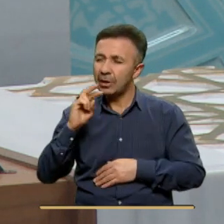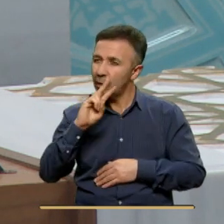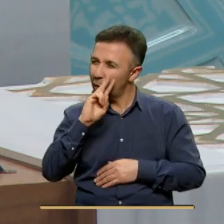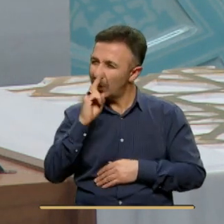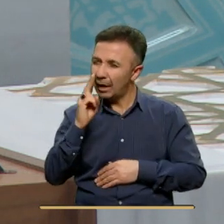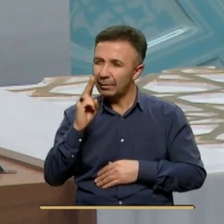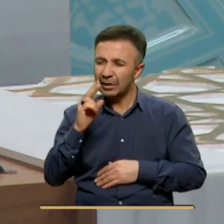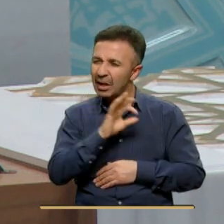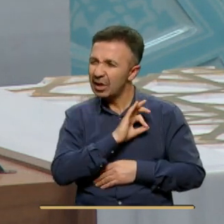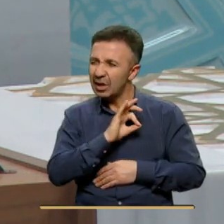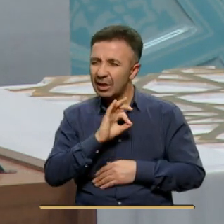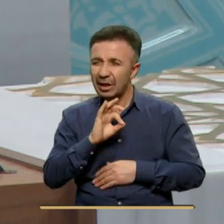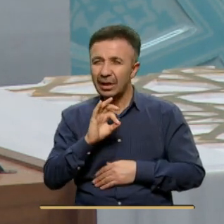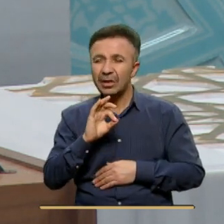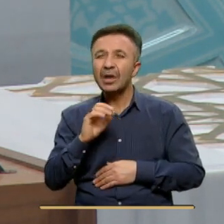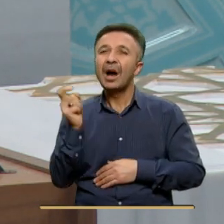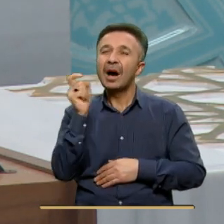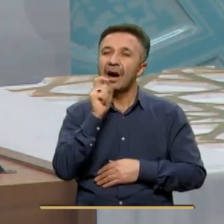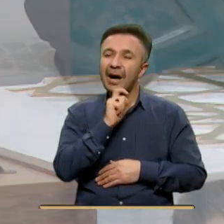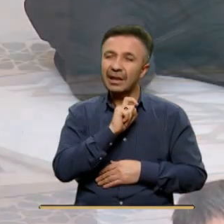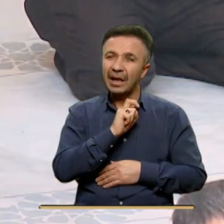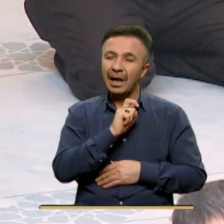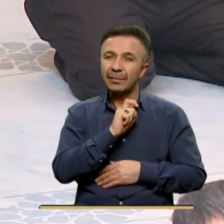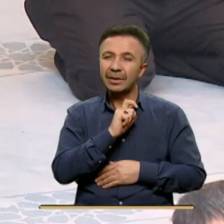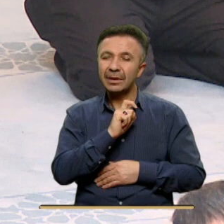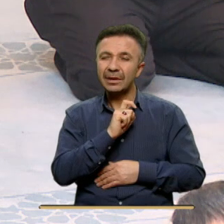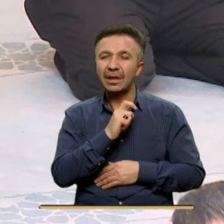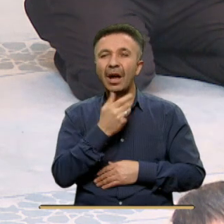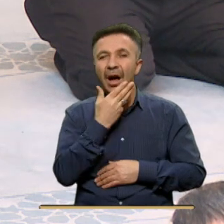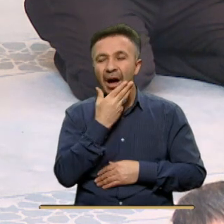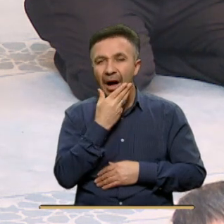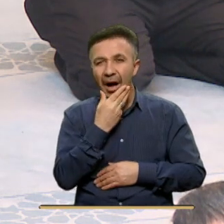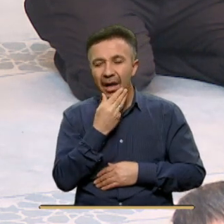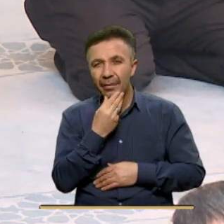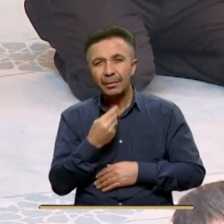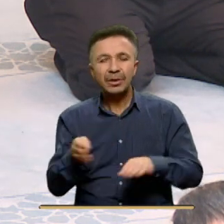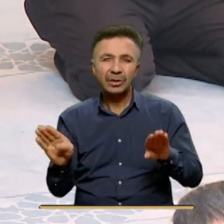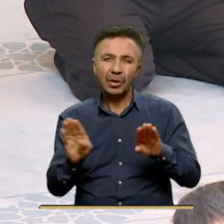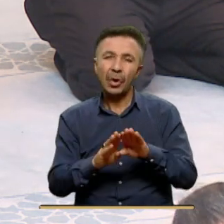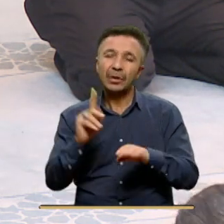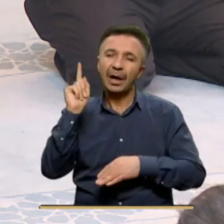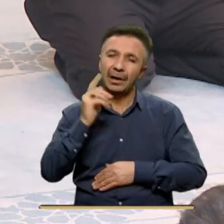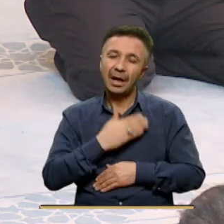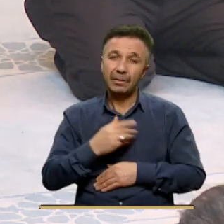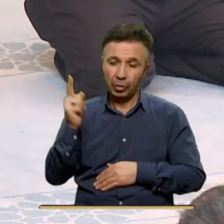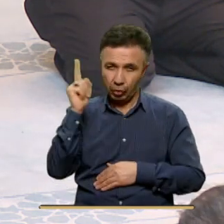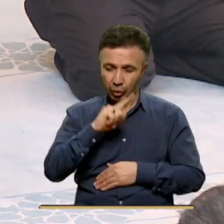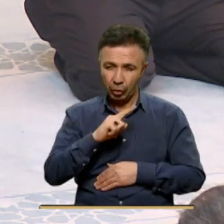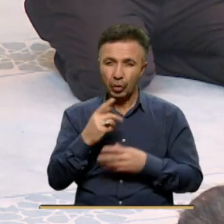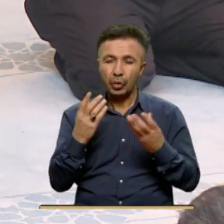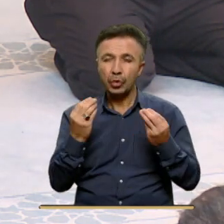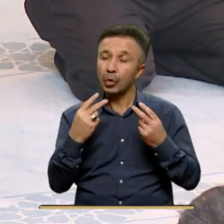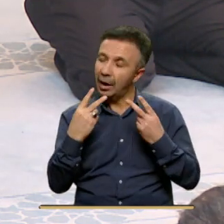affedilmedik hiçbir hatamızı, setredilmedik hiçbir ayıbımızı bırakma ya Rabbi. Çünkü sen